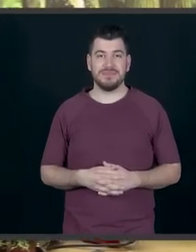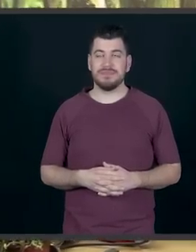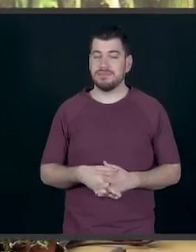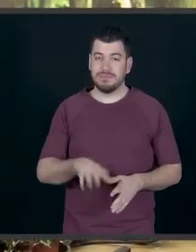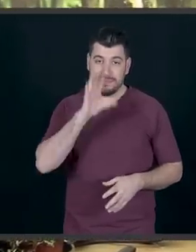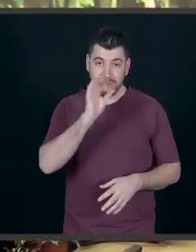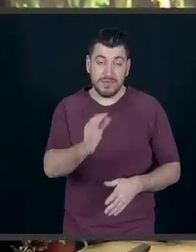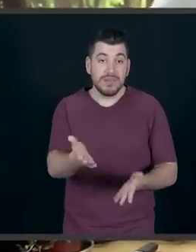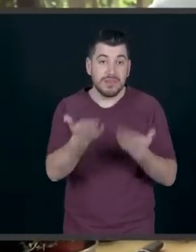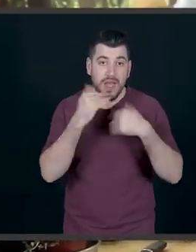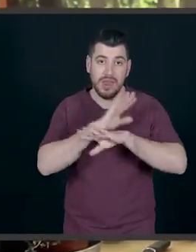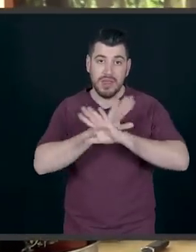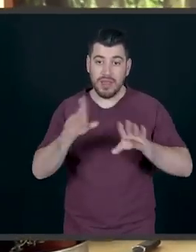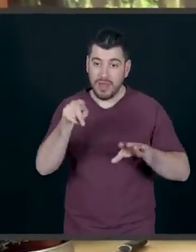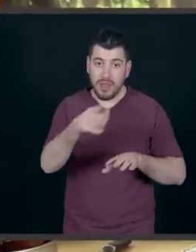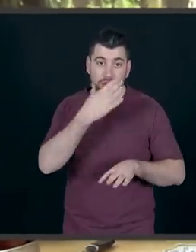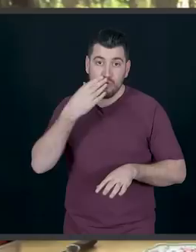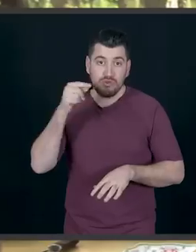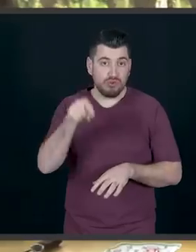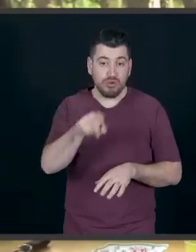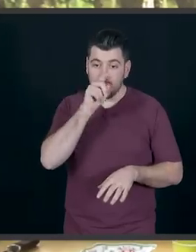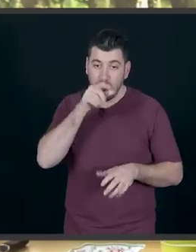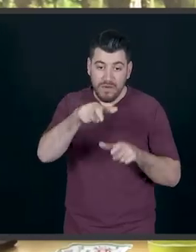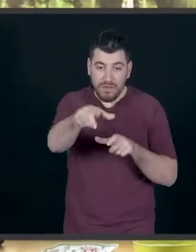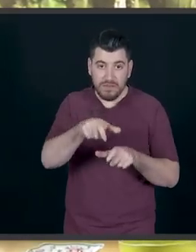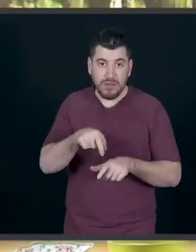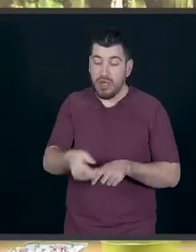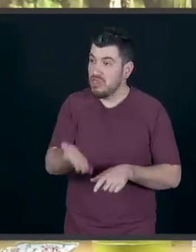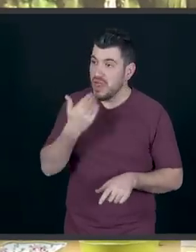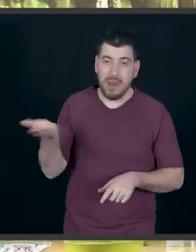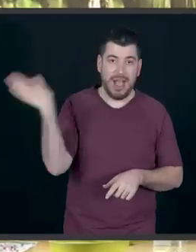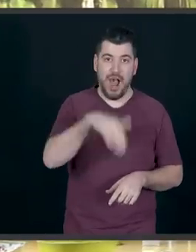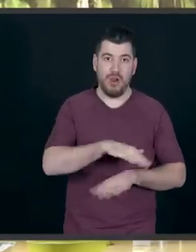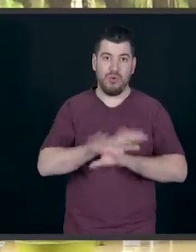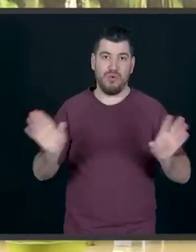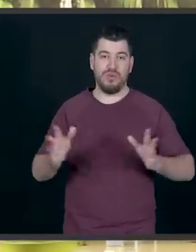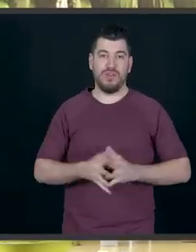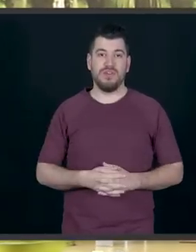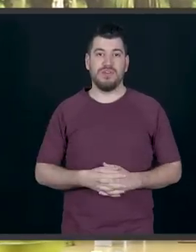Δεν υπάρχει πιο νόστιμο φιλέτο από αυτό. Αλήθεια σας λέω. Λοιπόν,